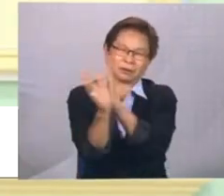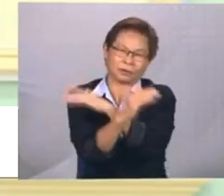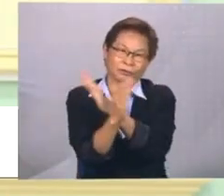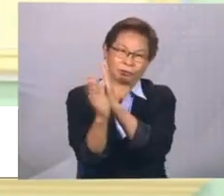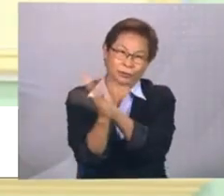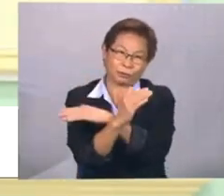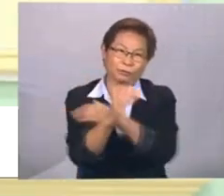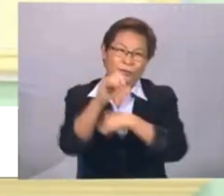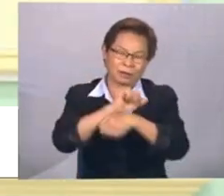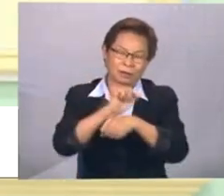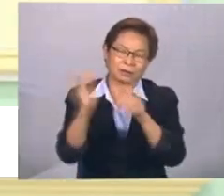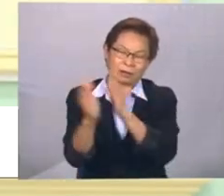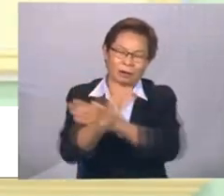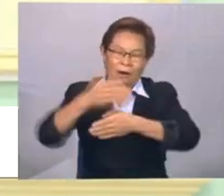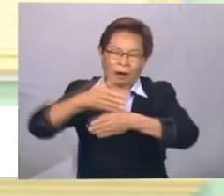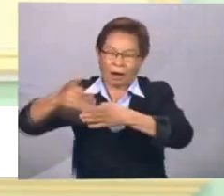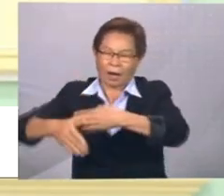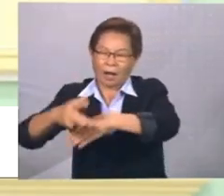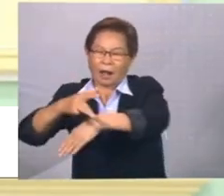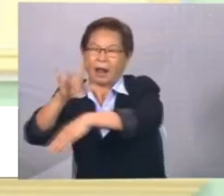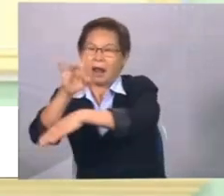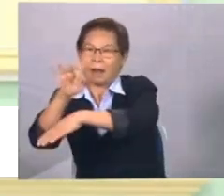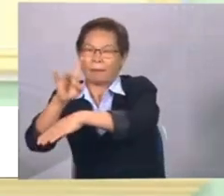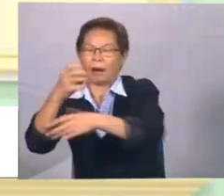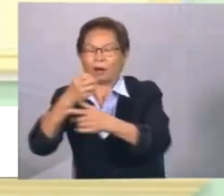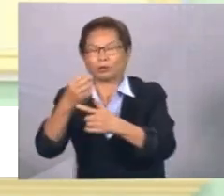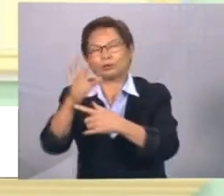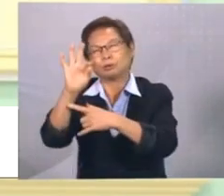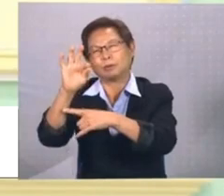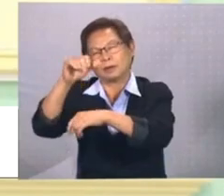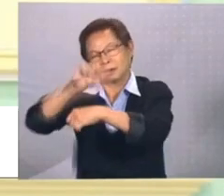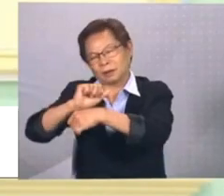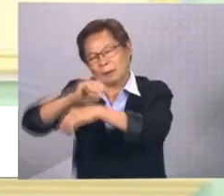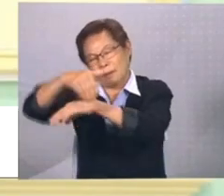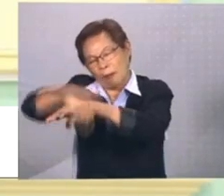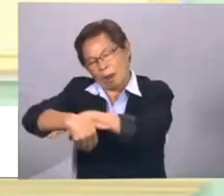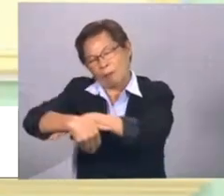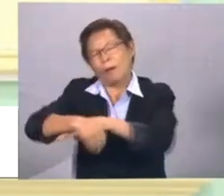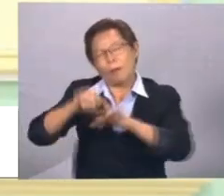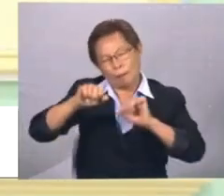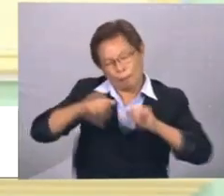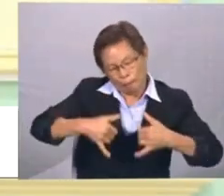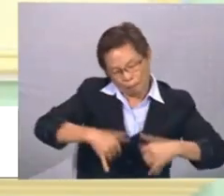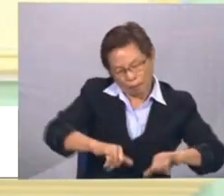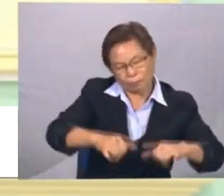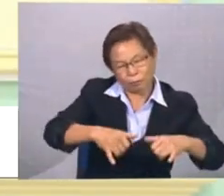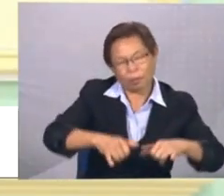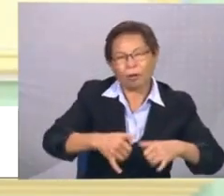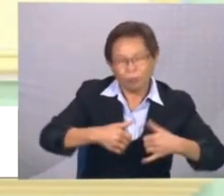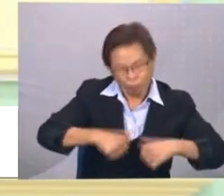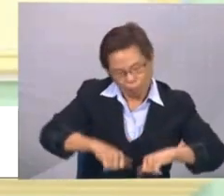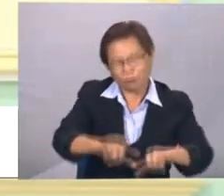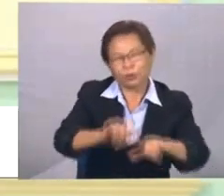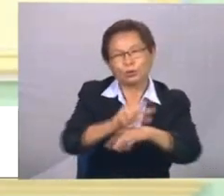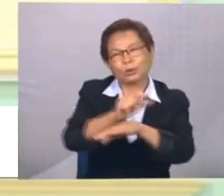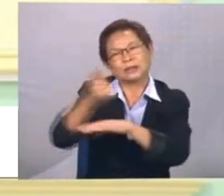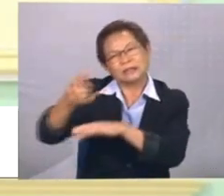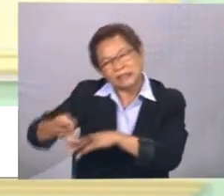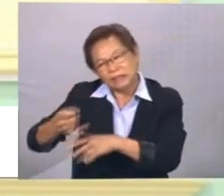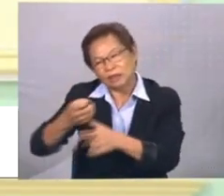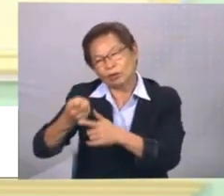berhak meraih 08.00 ataupun 09.00 malam jadi mereka masih boleh menggunakan kendaraan awam